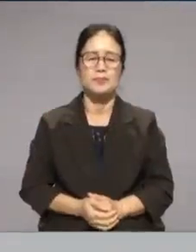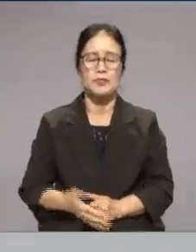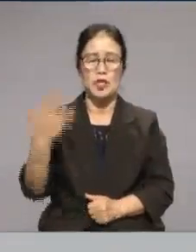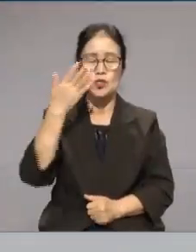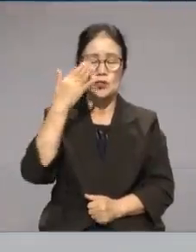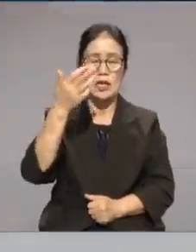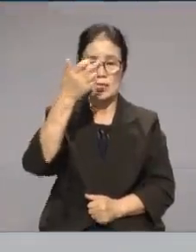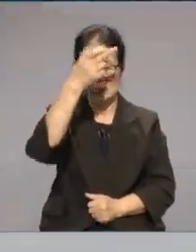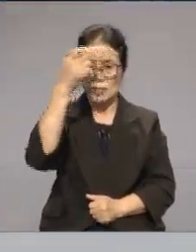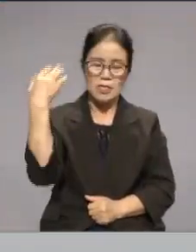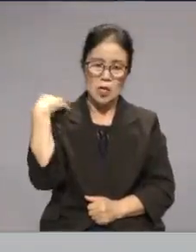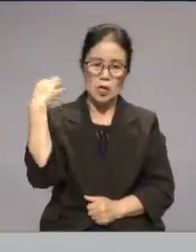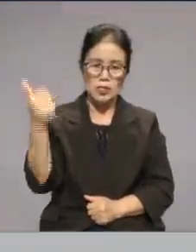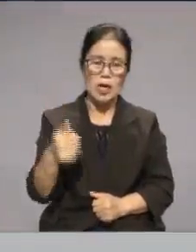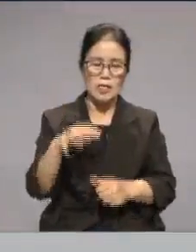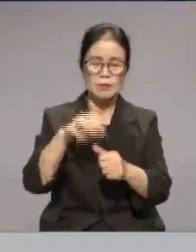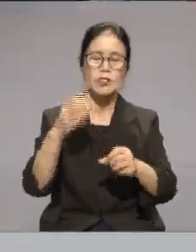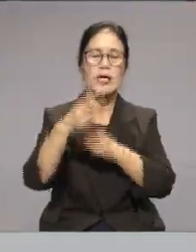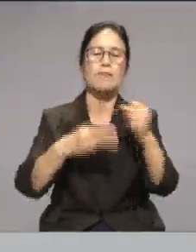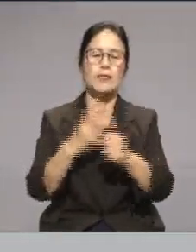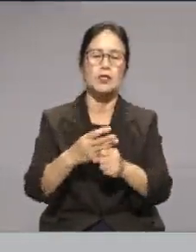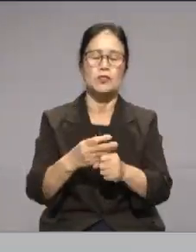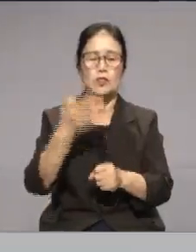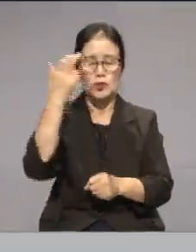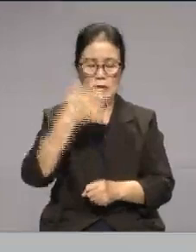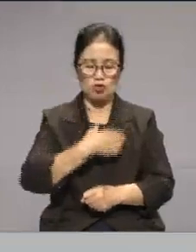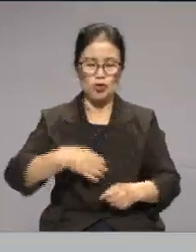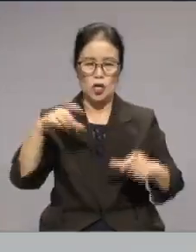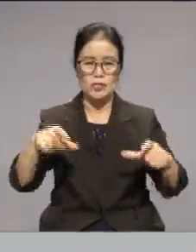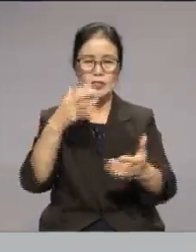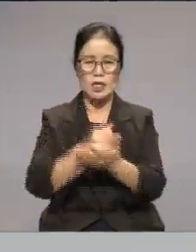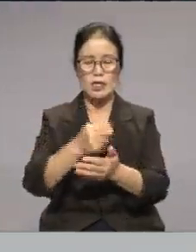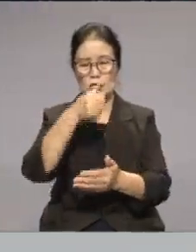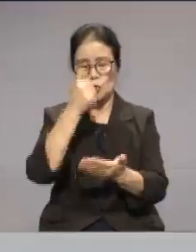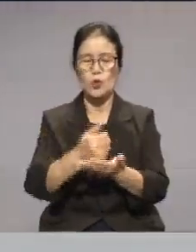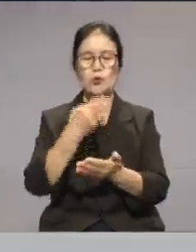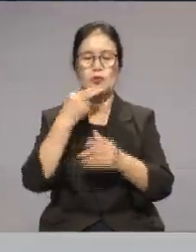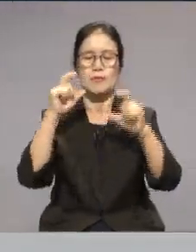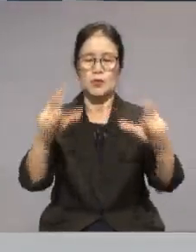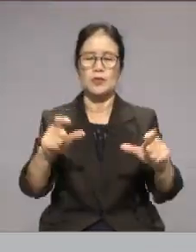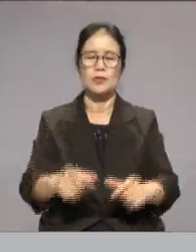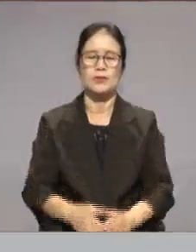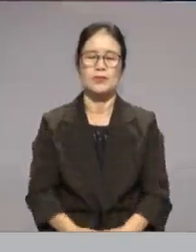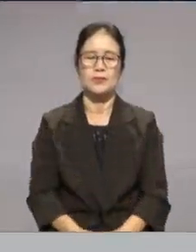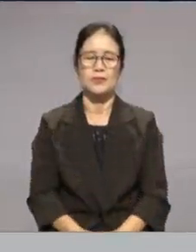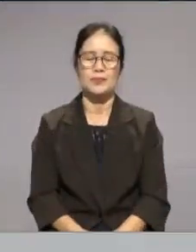전 용산경찰서장에게는 금고 3년이, 박희영 용산구청장에게는 무죄가 선고됐습니다. 백소민